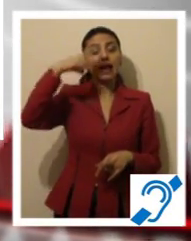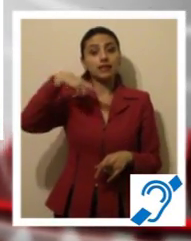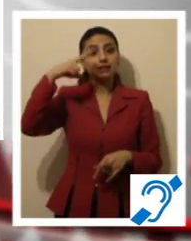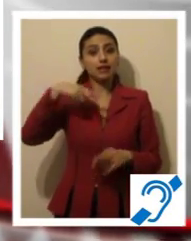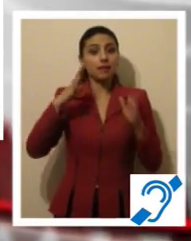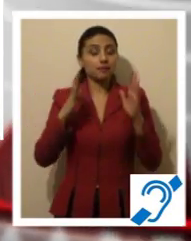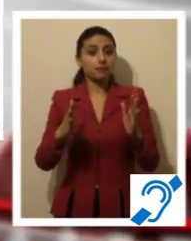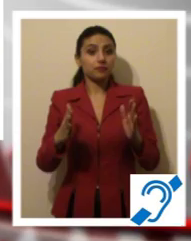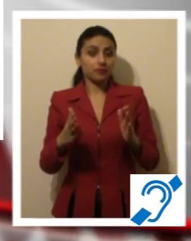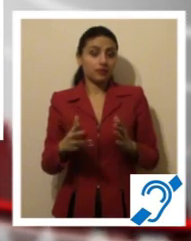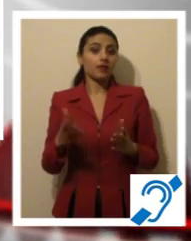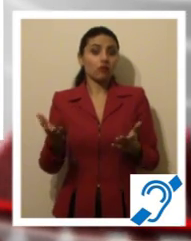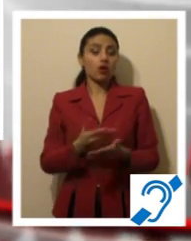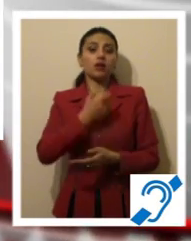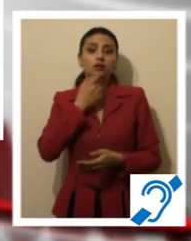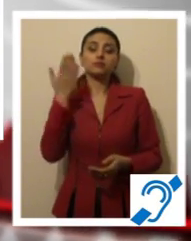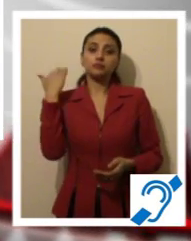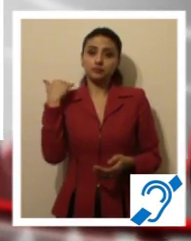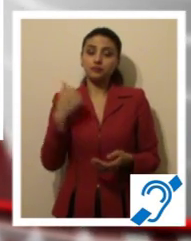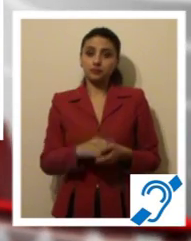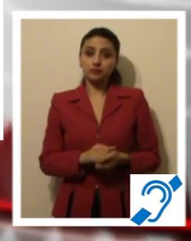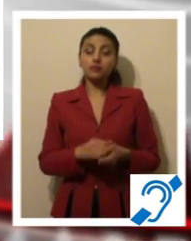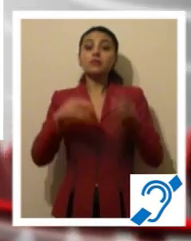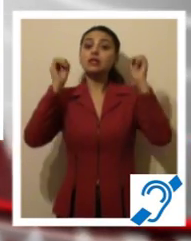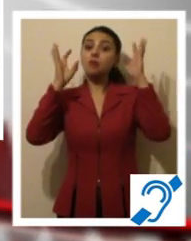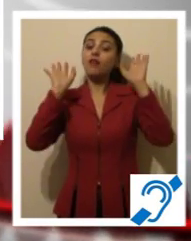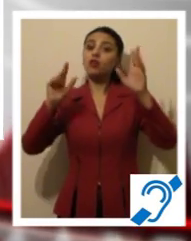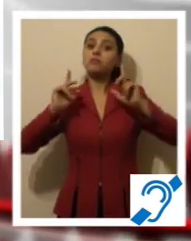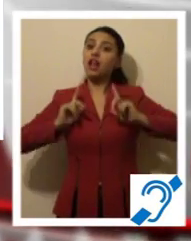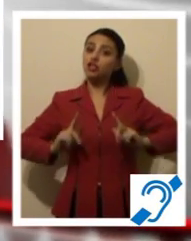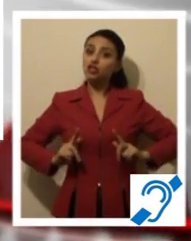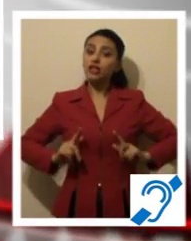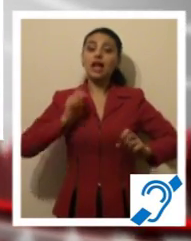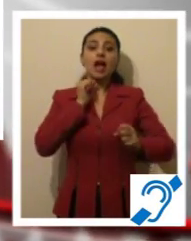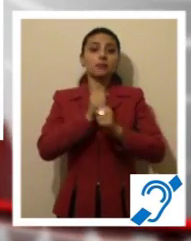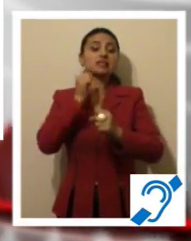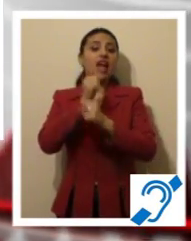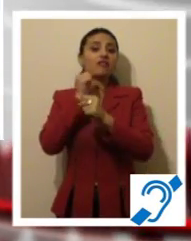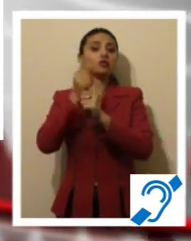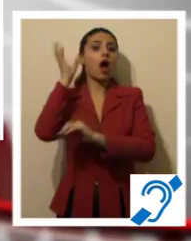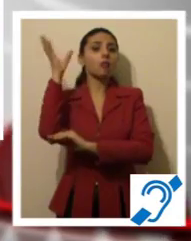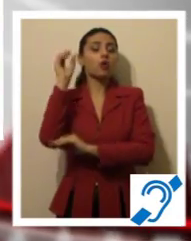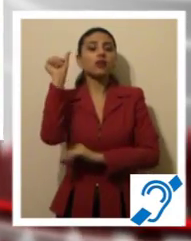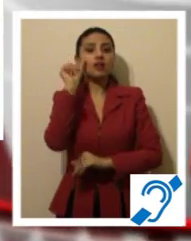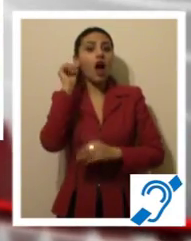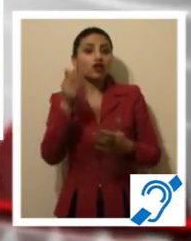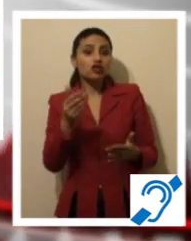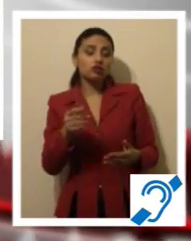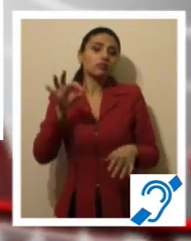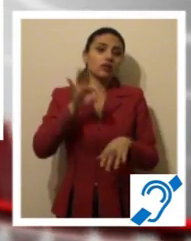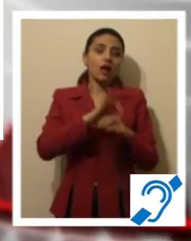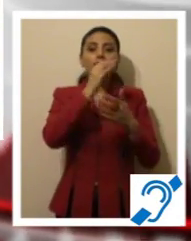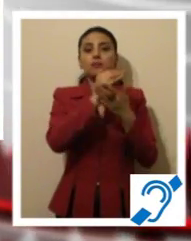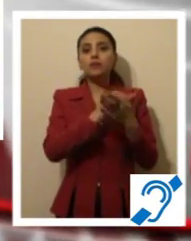ale noului an, sărbătorile au fost mai liniștite la Serviciul Județean de Ambulanță Argeș, media solicitărilor